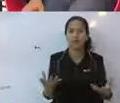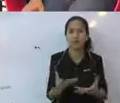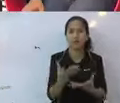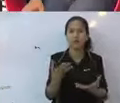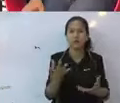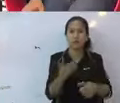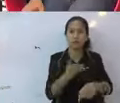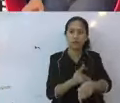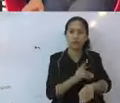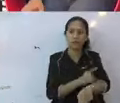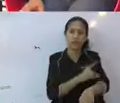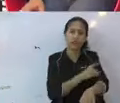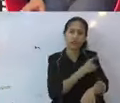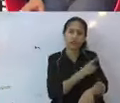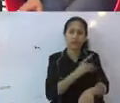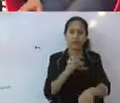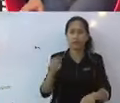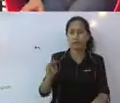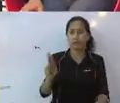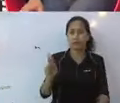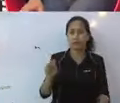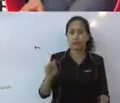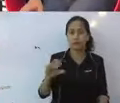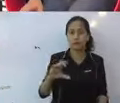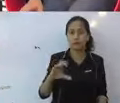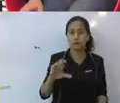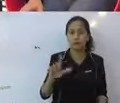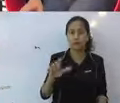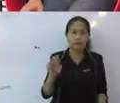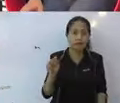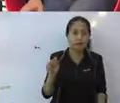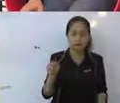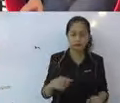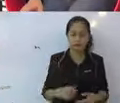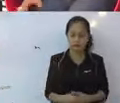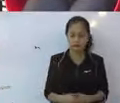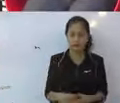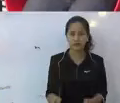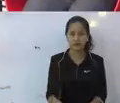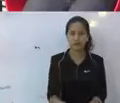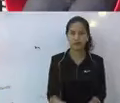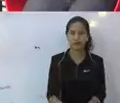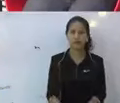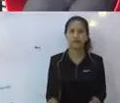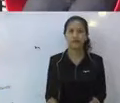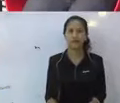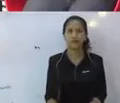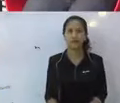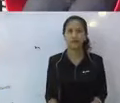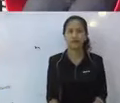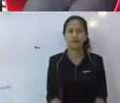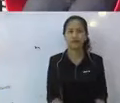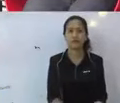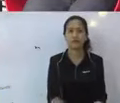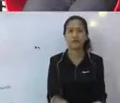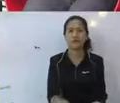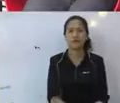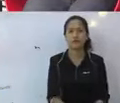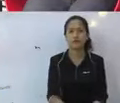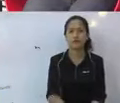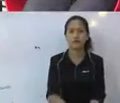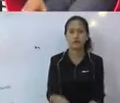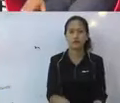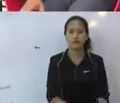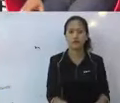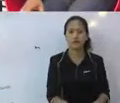mga muscles. So kapag diet kasi, ma'am, baka magkaroon ng hindrance dun sa paglaki nung